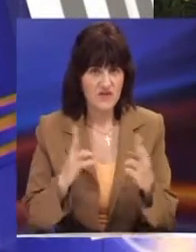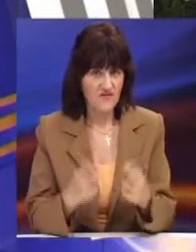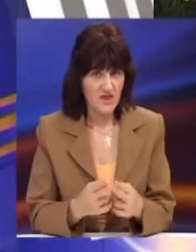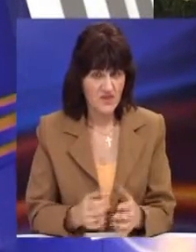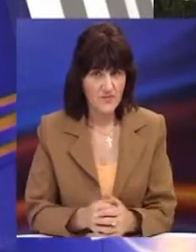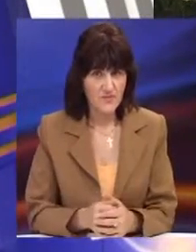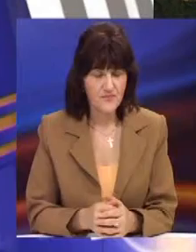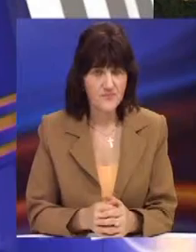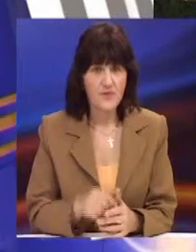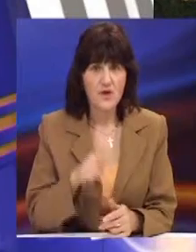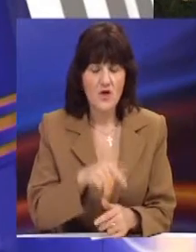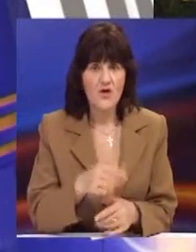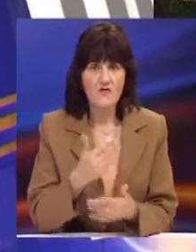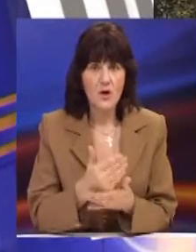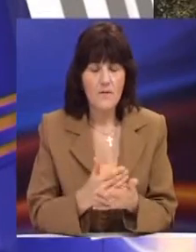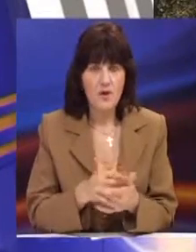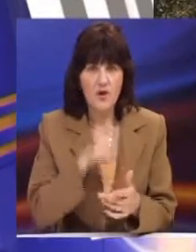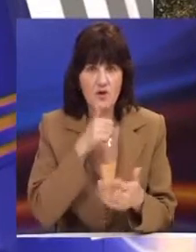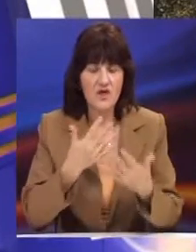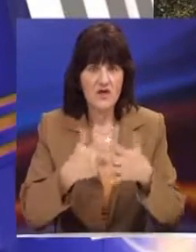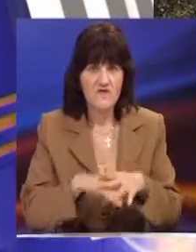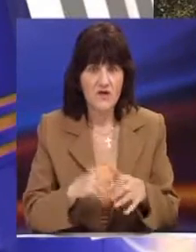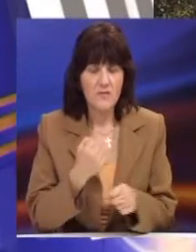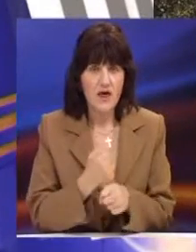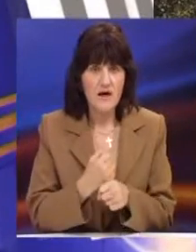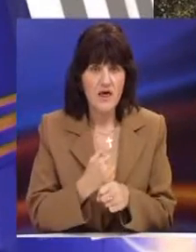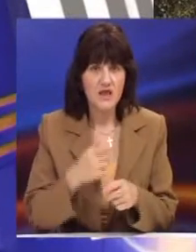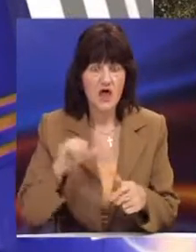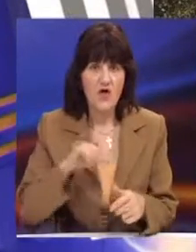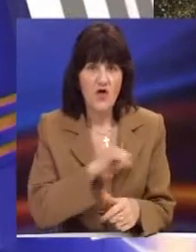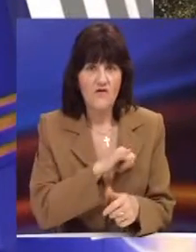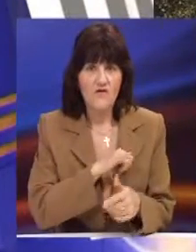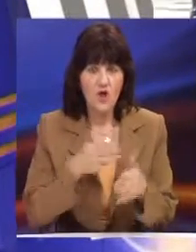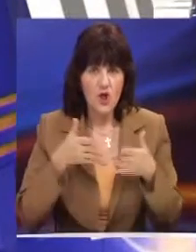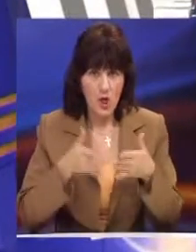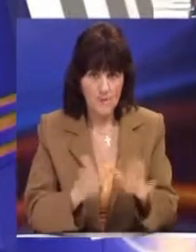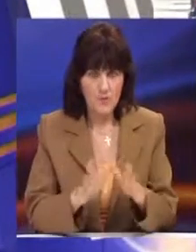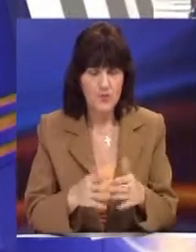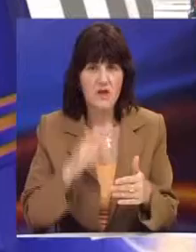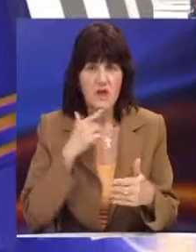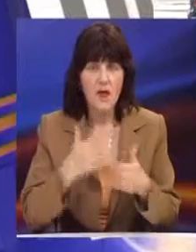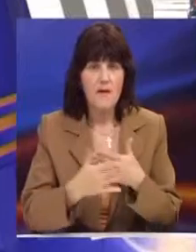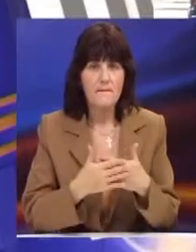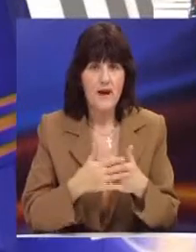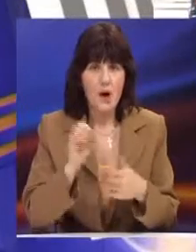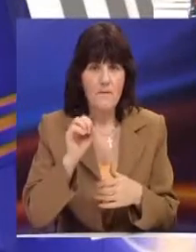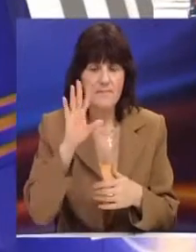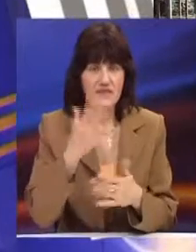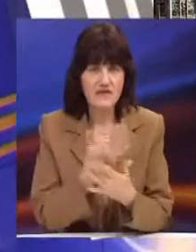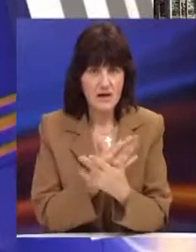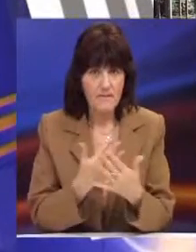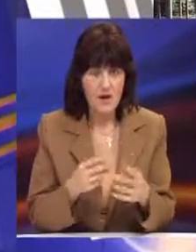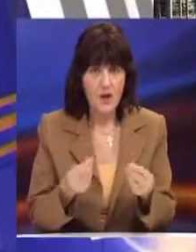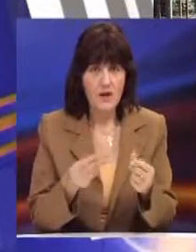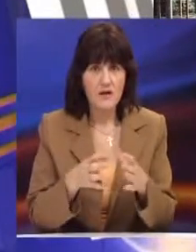Program asfaltiranja 13 saobraćajnica u Subotici izvodi kompanija Vojput, a sa 15 miliona dinara preko Direkcije za izgradnju grada finansiraju